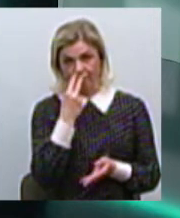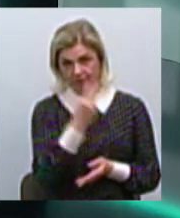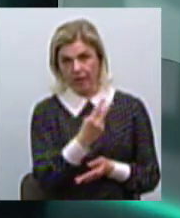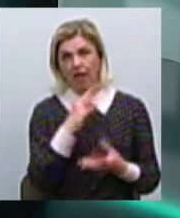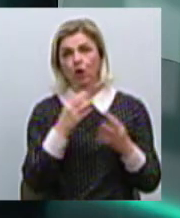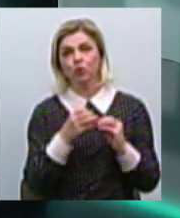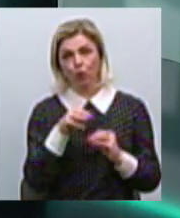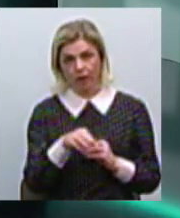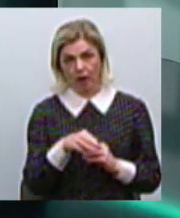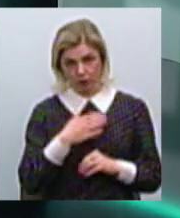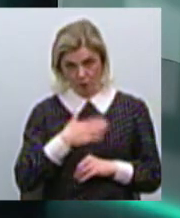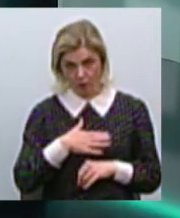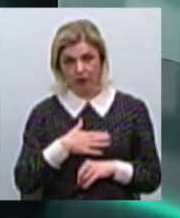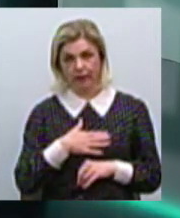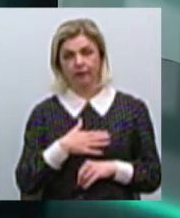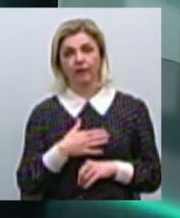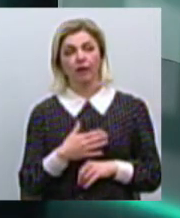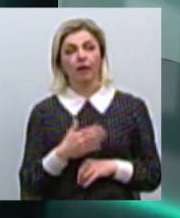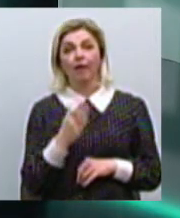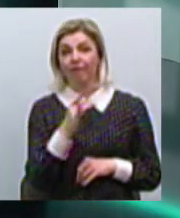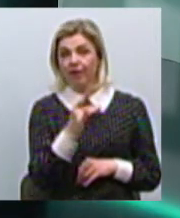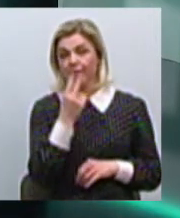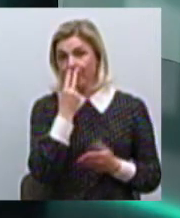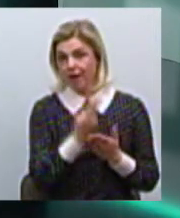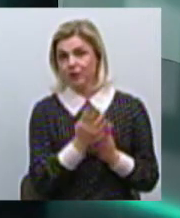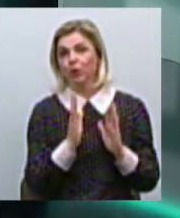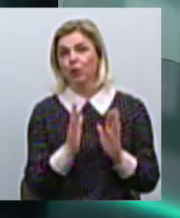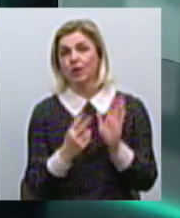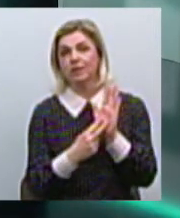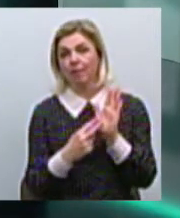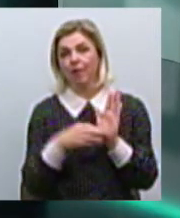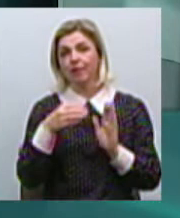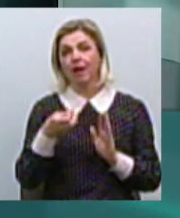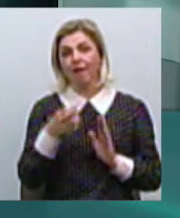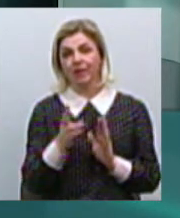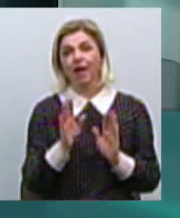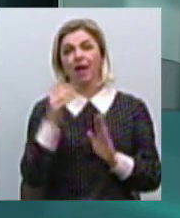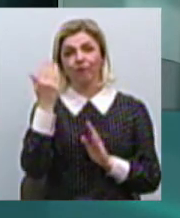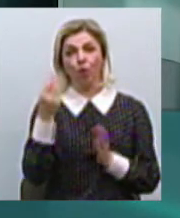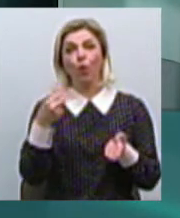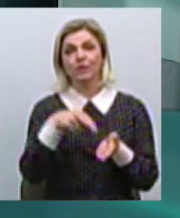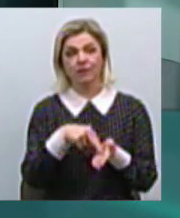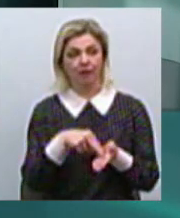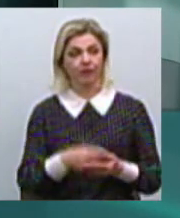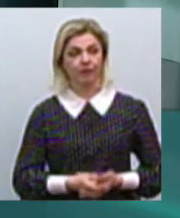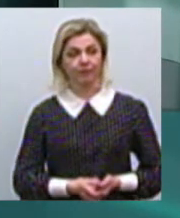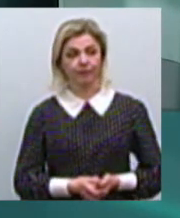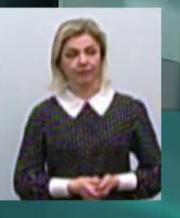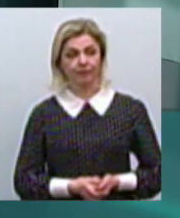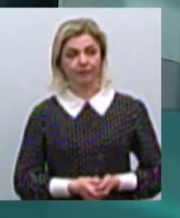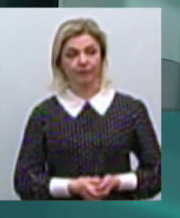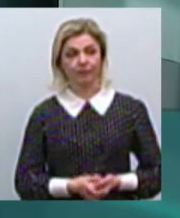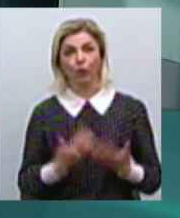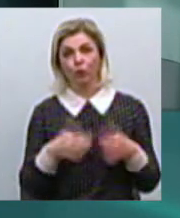ними? Знаєте, ви ж бачите, що тільки 7 травня його встановлювали. Але 7 вже травня ми вже ми тільки днів